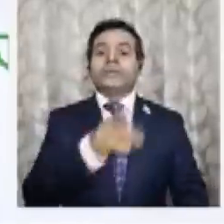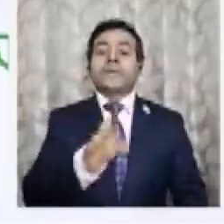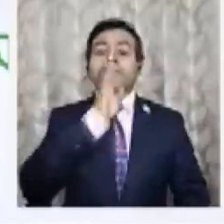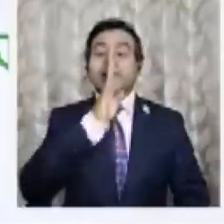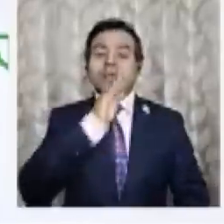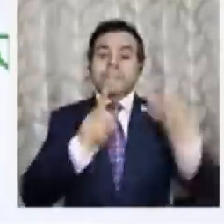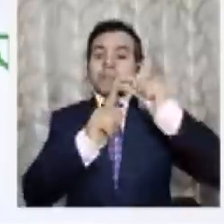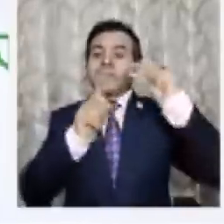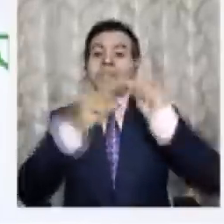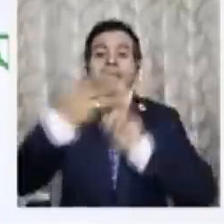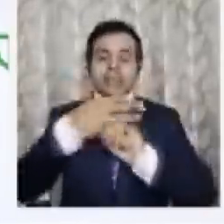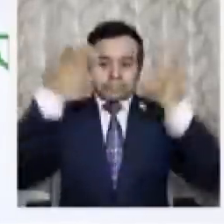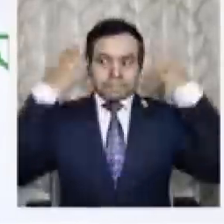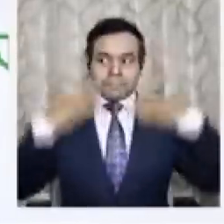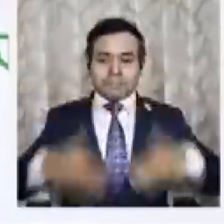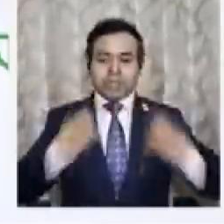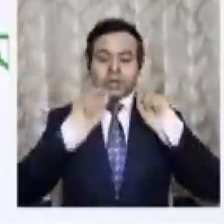আছেন।